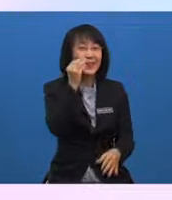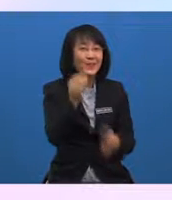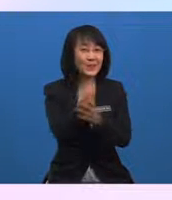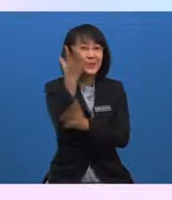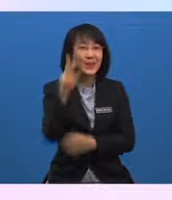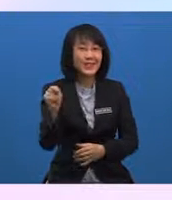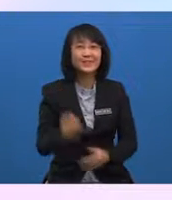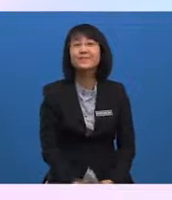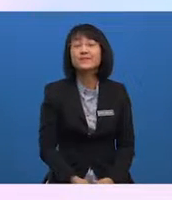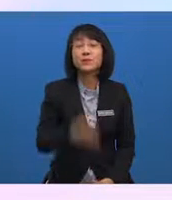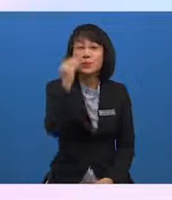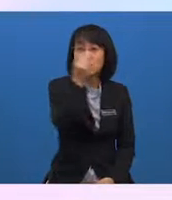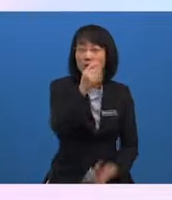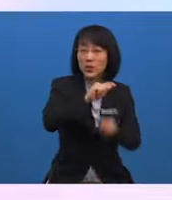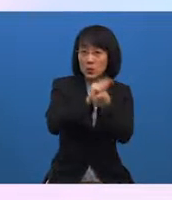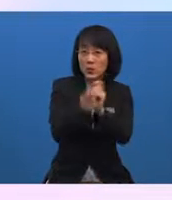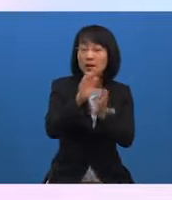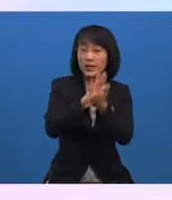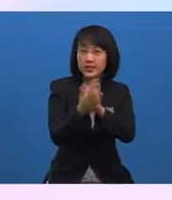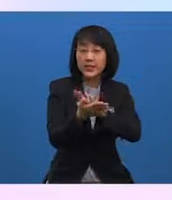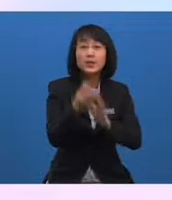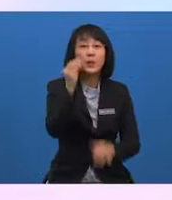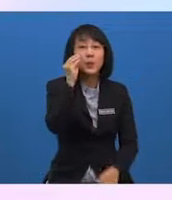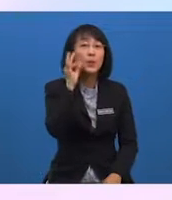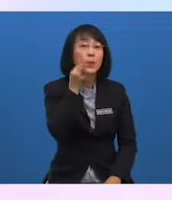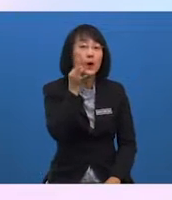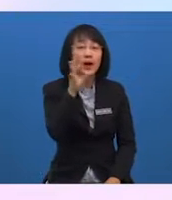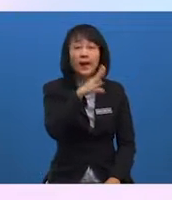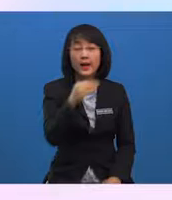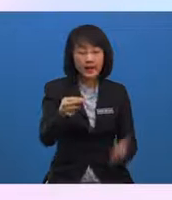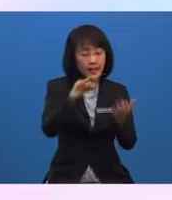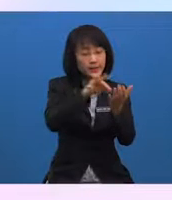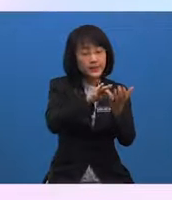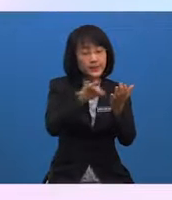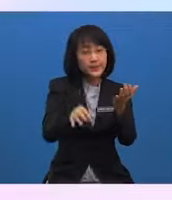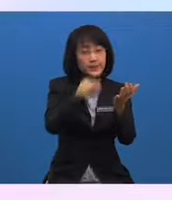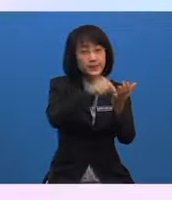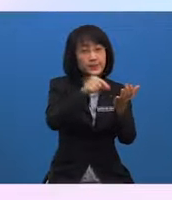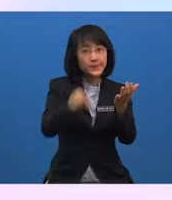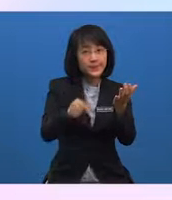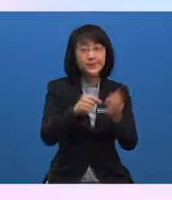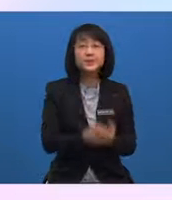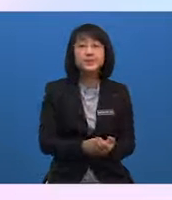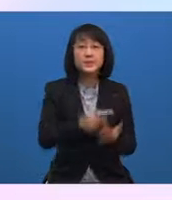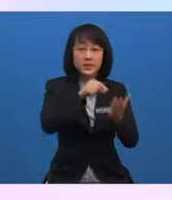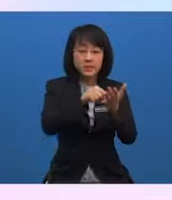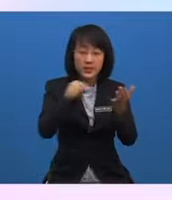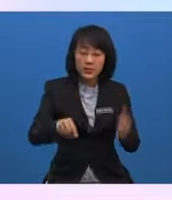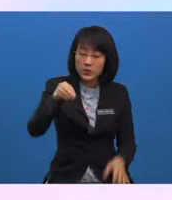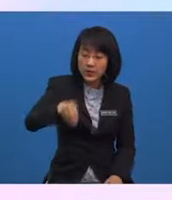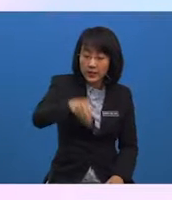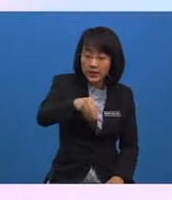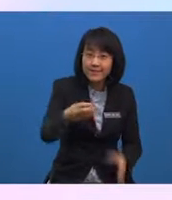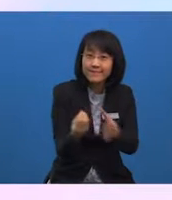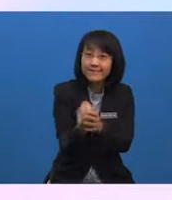akan bertukar menjadi buah dan biji benih. Biji benih ini akan membentuk tumbuhan yang